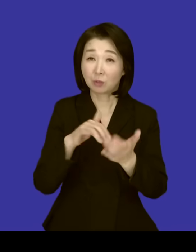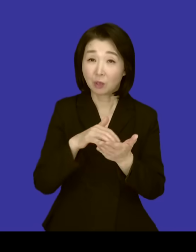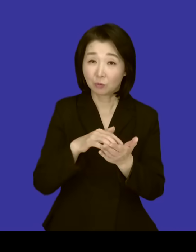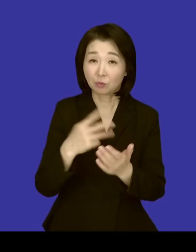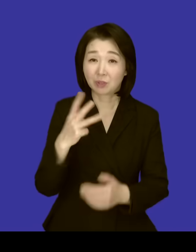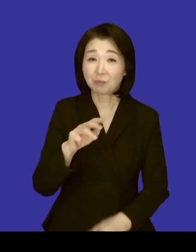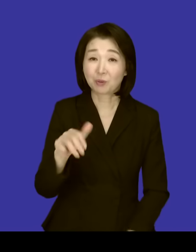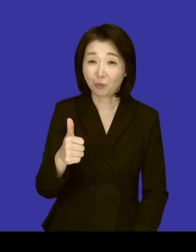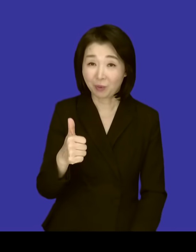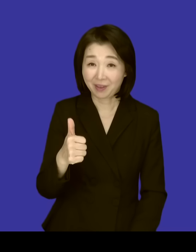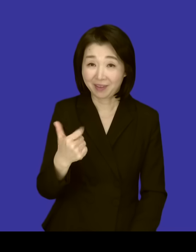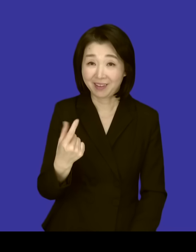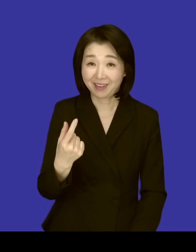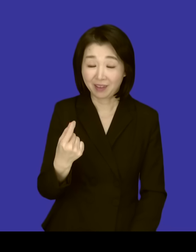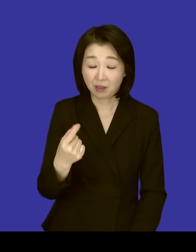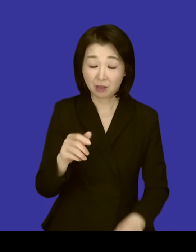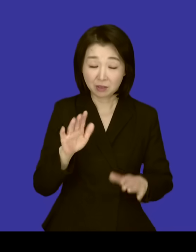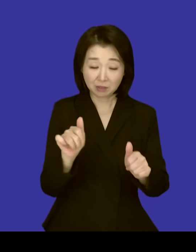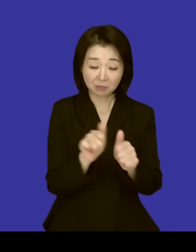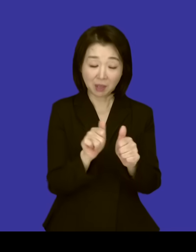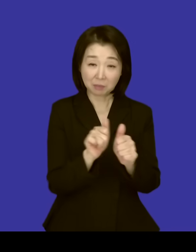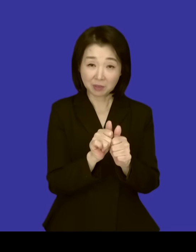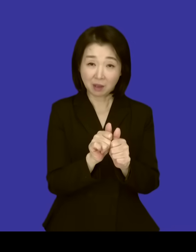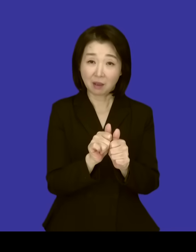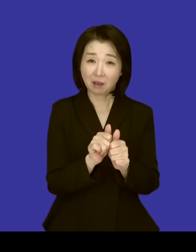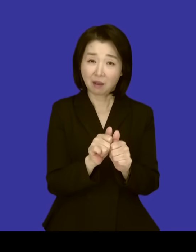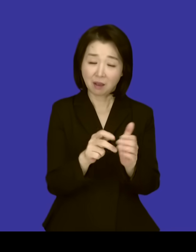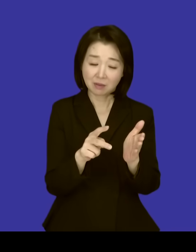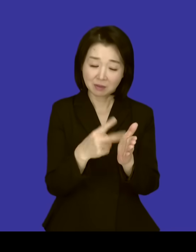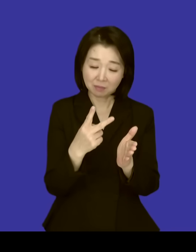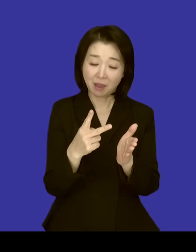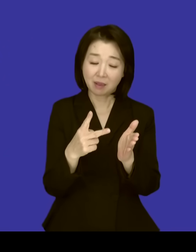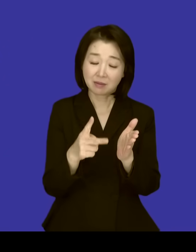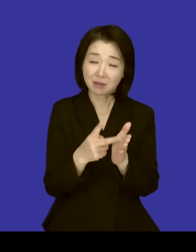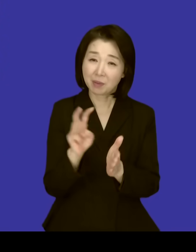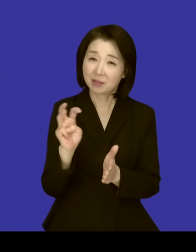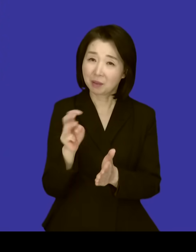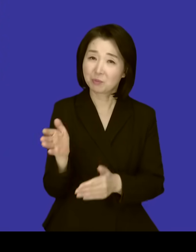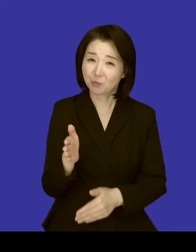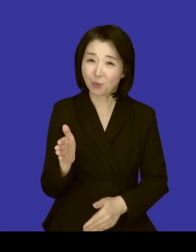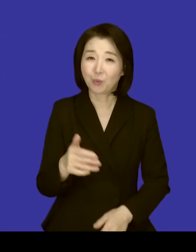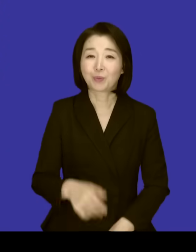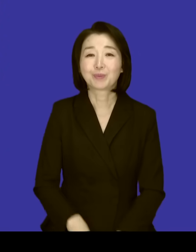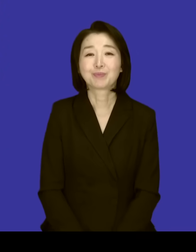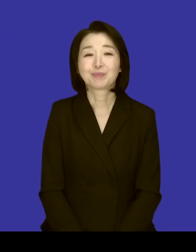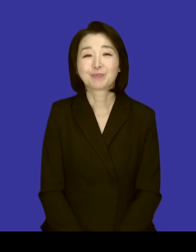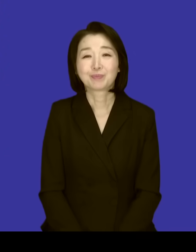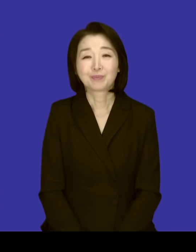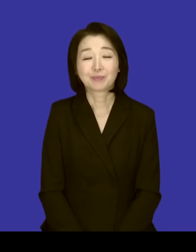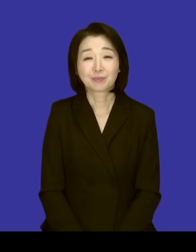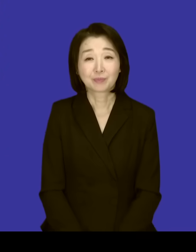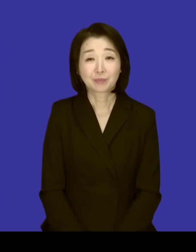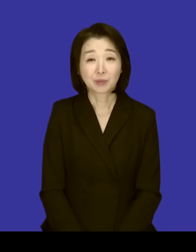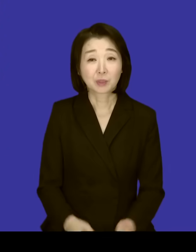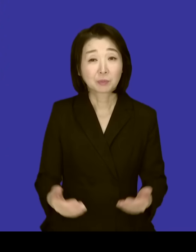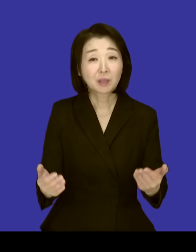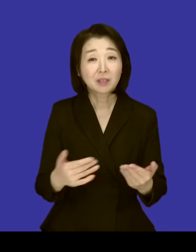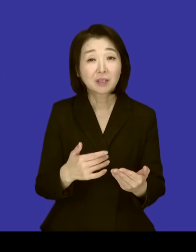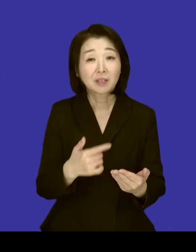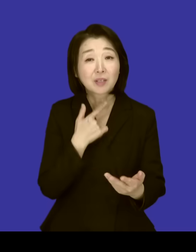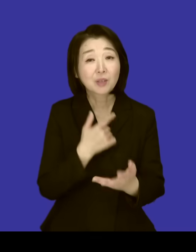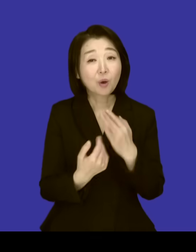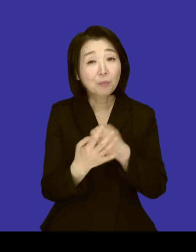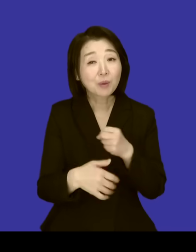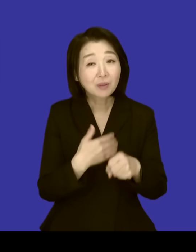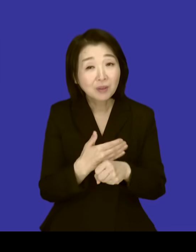3,500명 예. 계신데 지금 한 남자 간호사 한 200에서 230명 사이 예. 그 정도로 알려져 있습니다. 그럼 간호사로 일하신 지 얼마나 되셨어요?